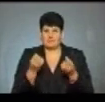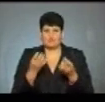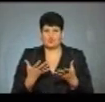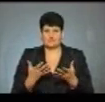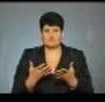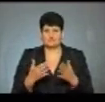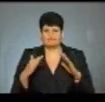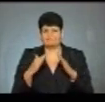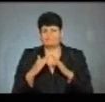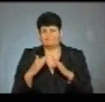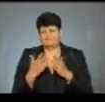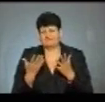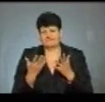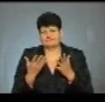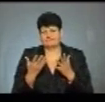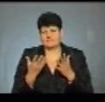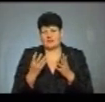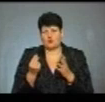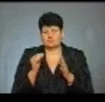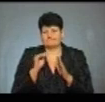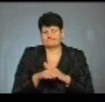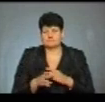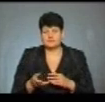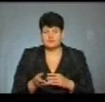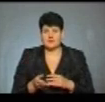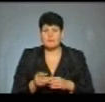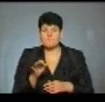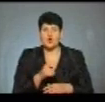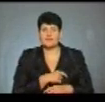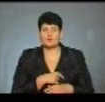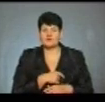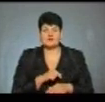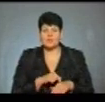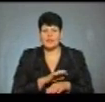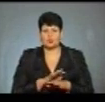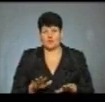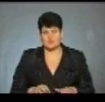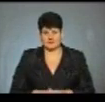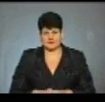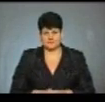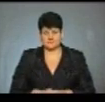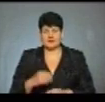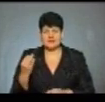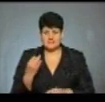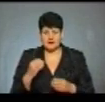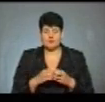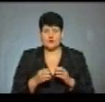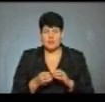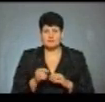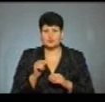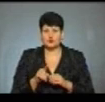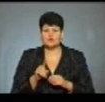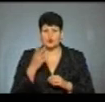хліб, який запхали знову гроші. Про депутатську недоторканність. Ну, цікаво дуже. Проблема того, що